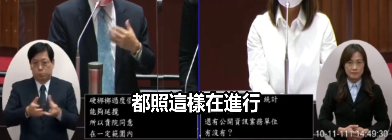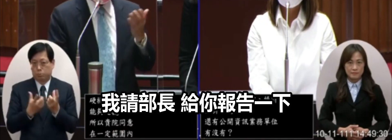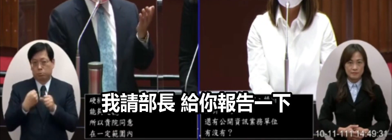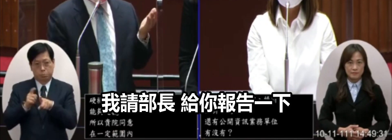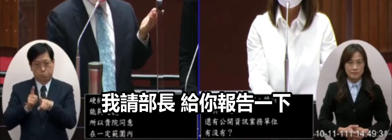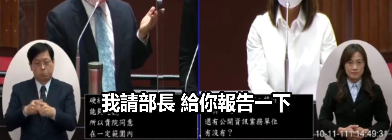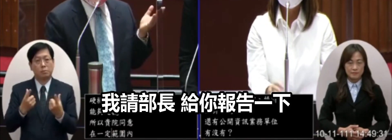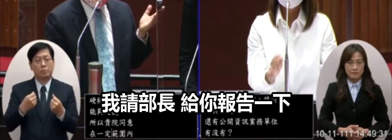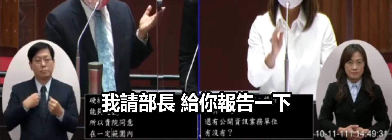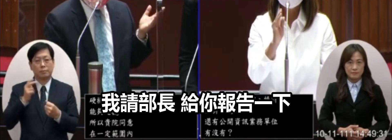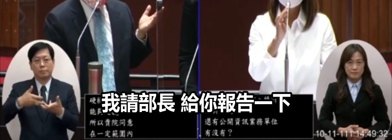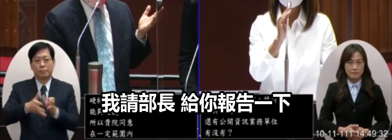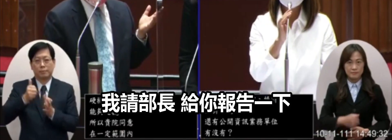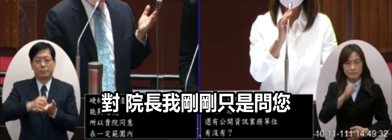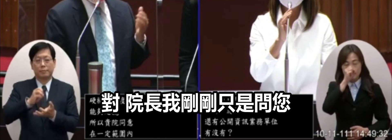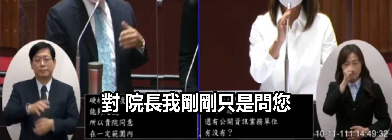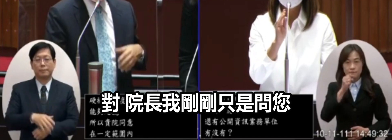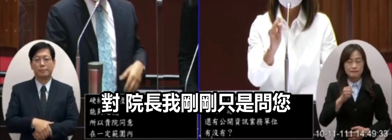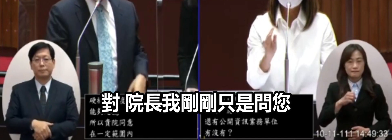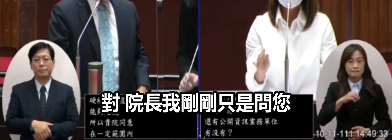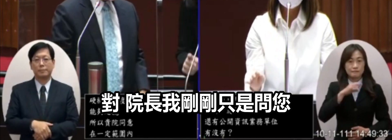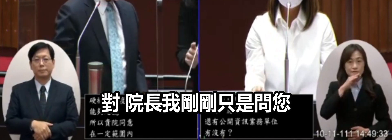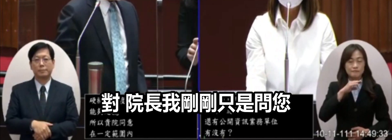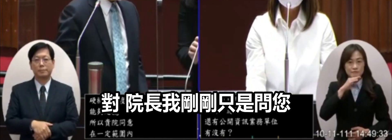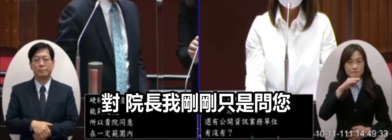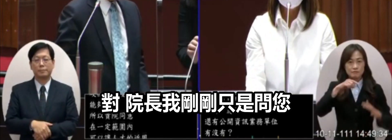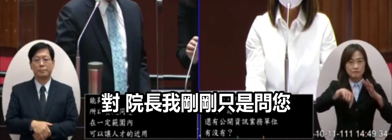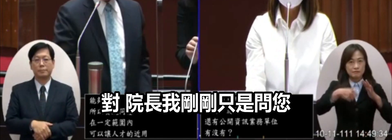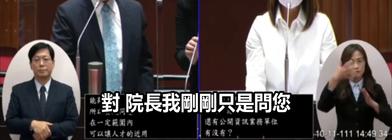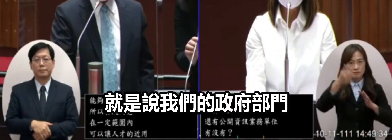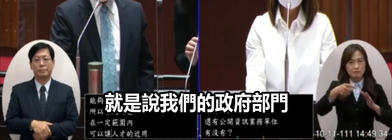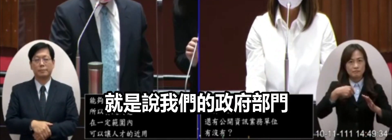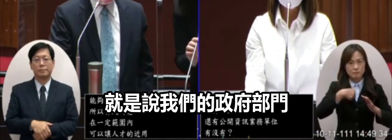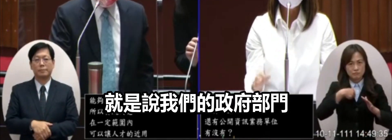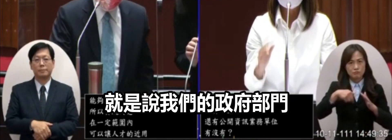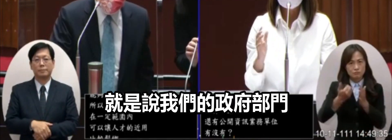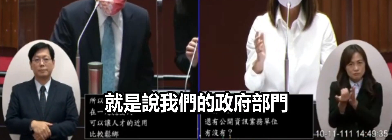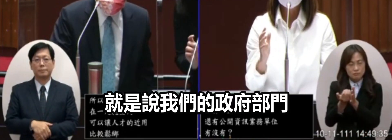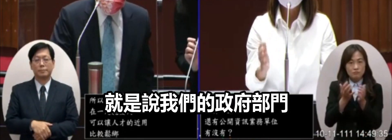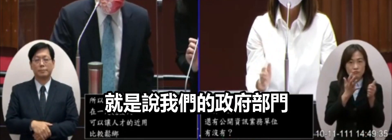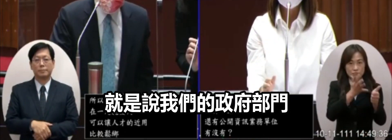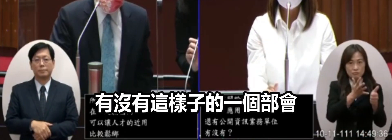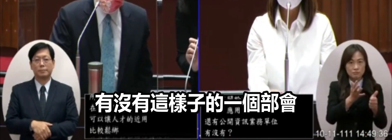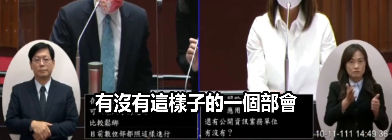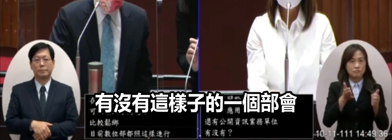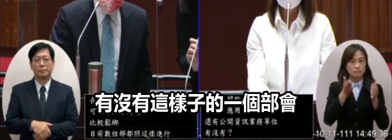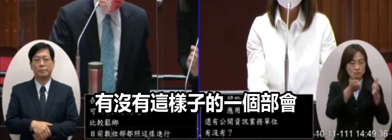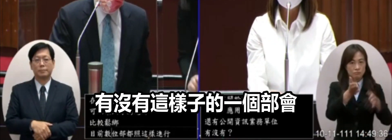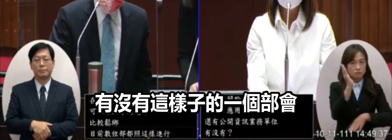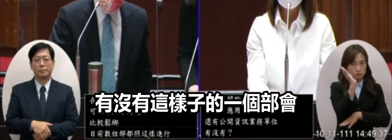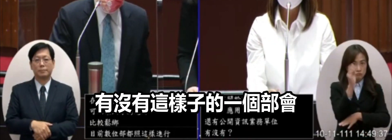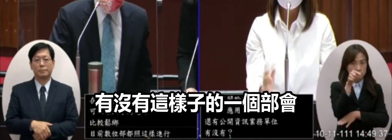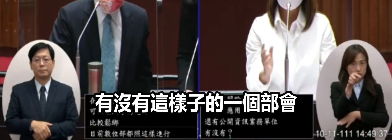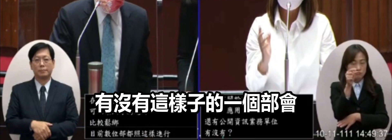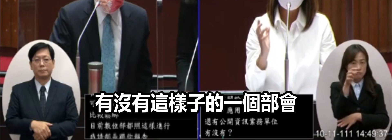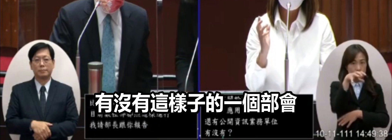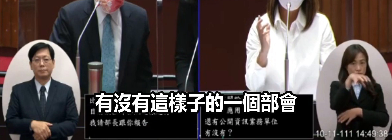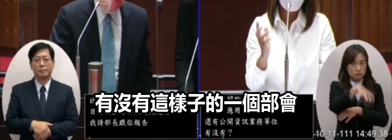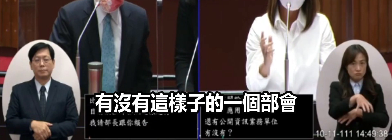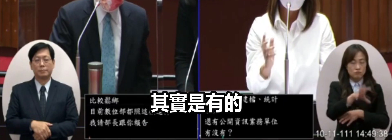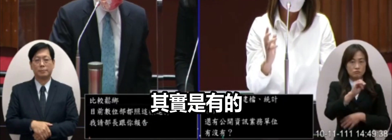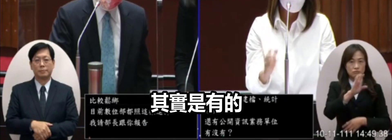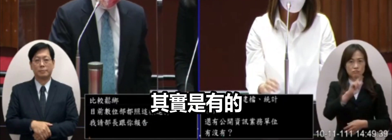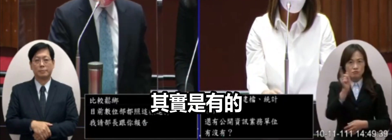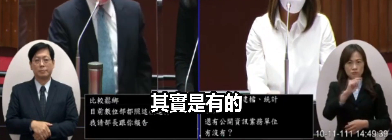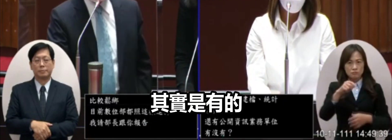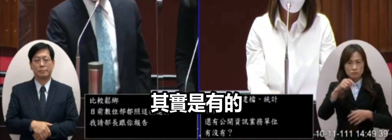行。我请部长给你报告 一下。 一下 对院长，我刚刚只是问您，就是说我们的政府部门有没有这样子的一个部